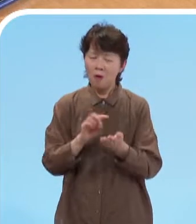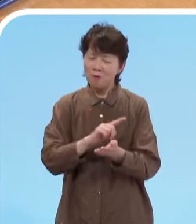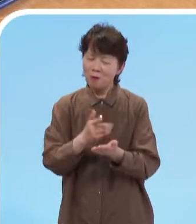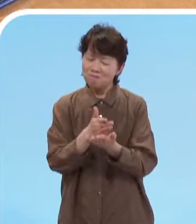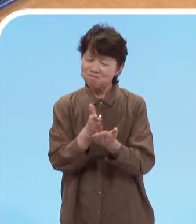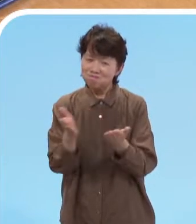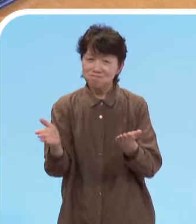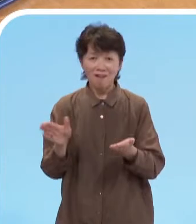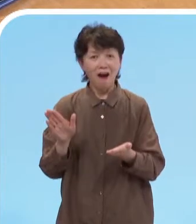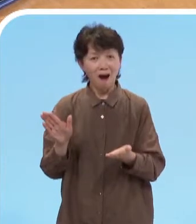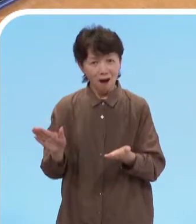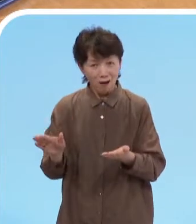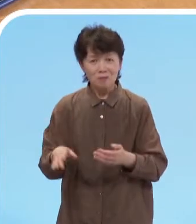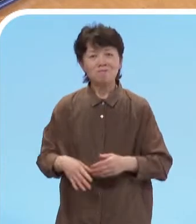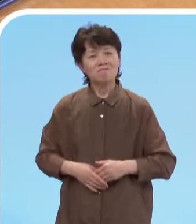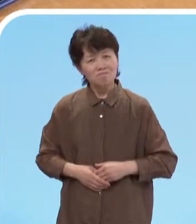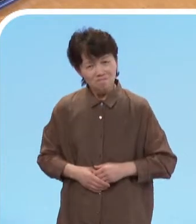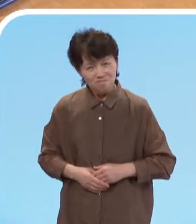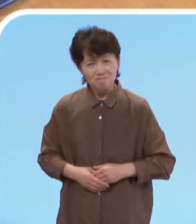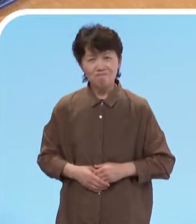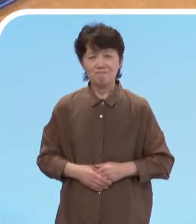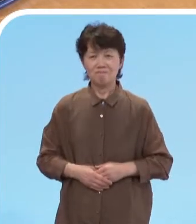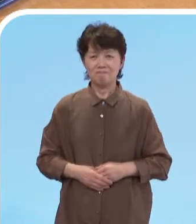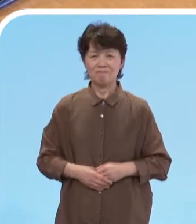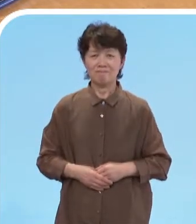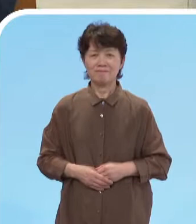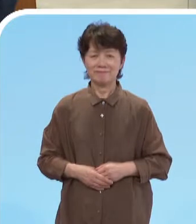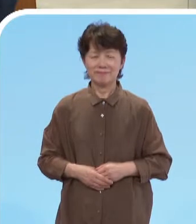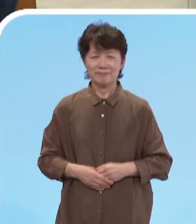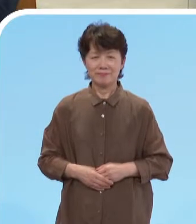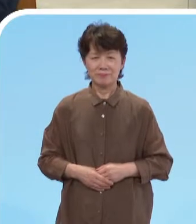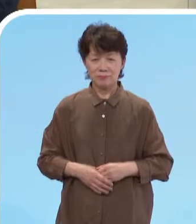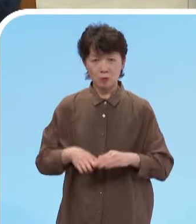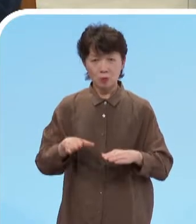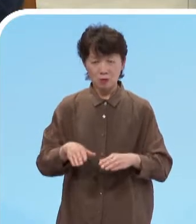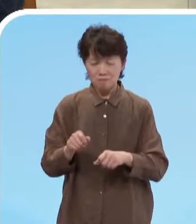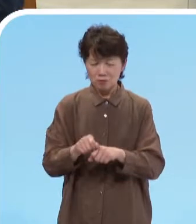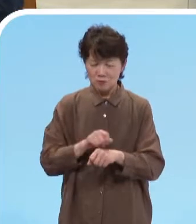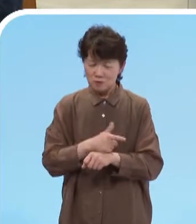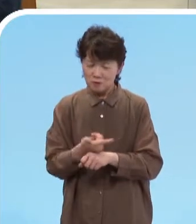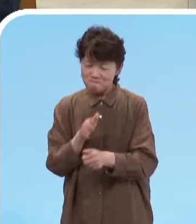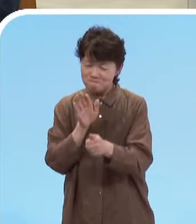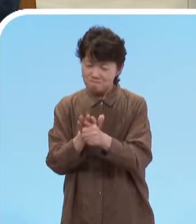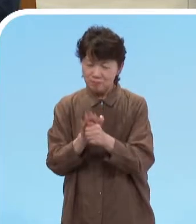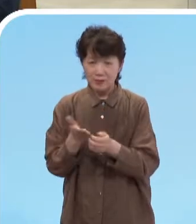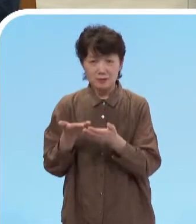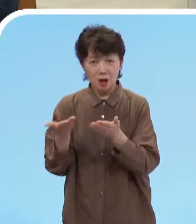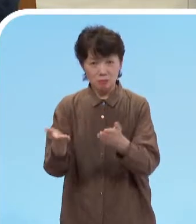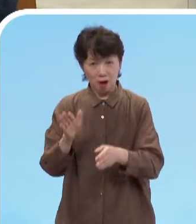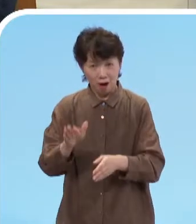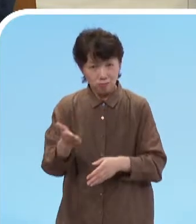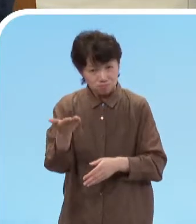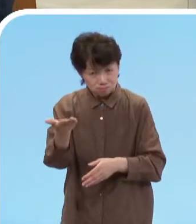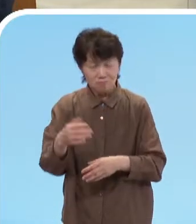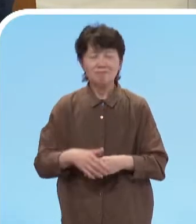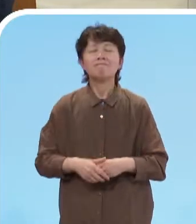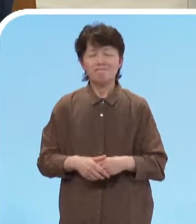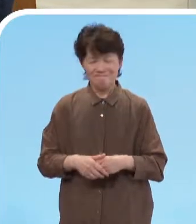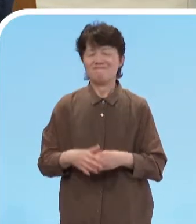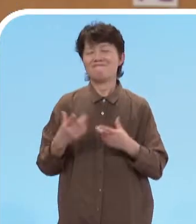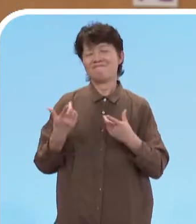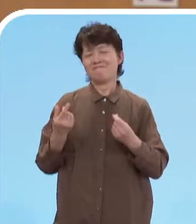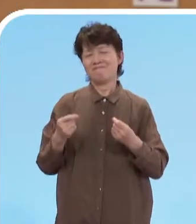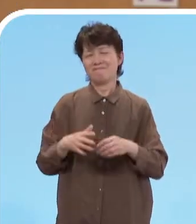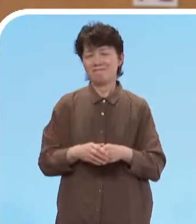言ってもいろいろありますね。 そうですね。 こちらでなんか特別なサービスがあるらしいですね。 そうなんです